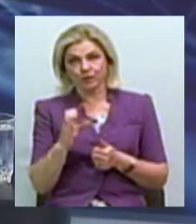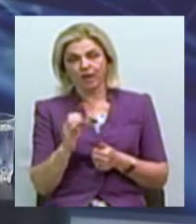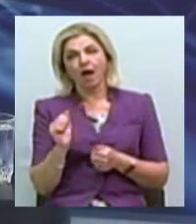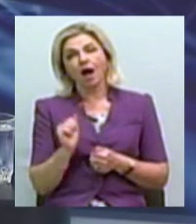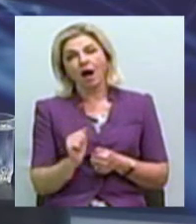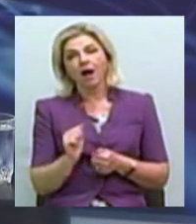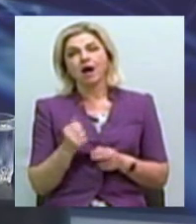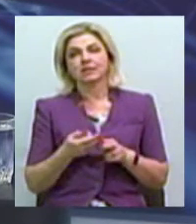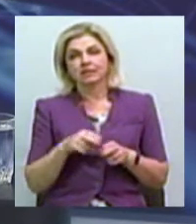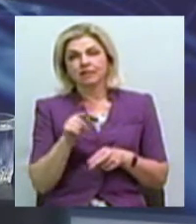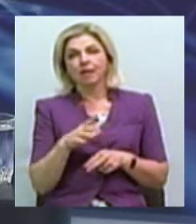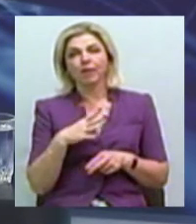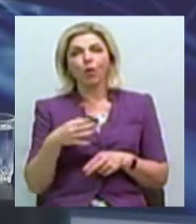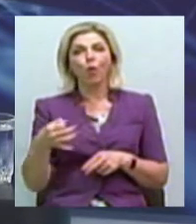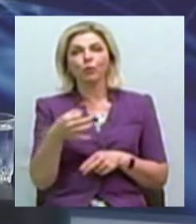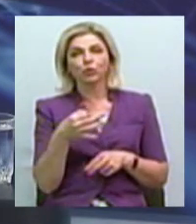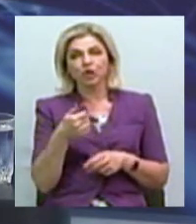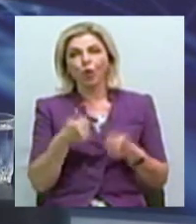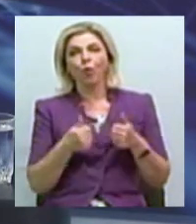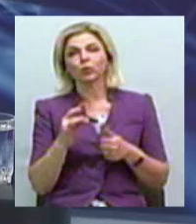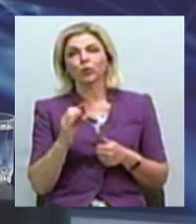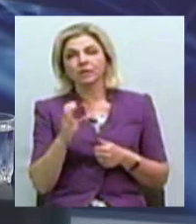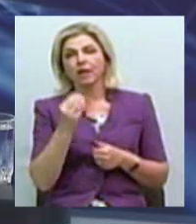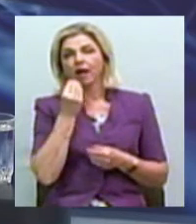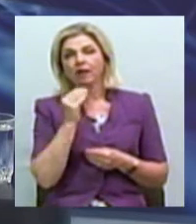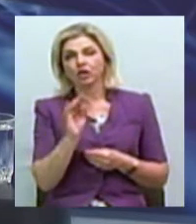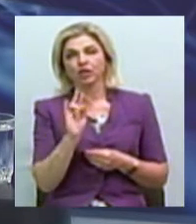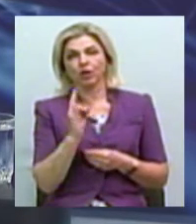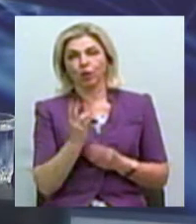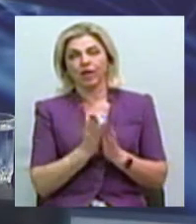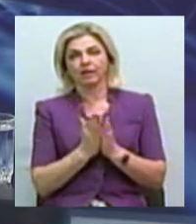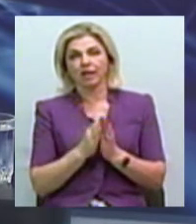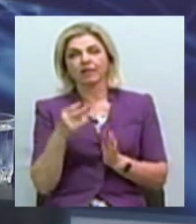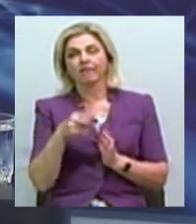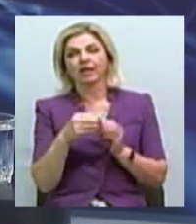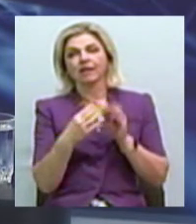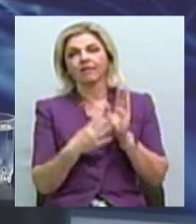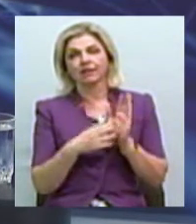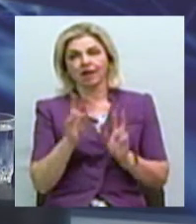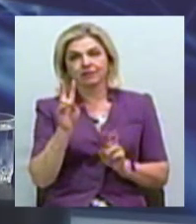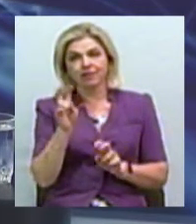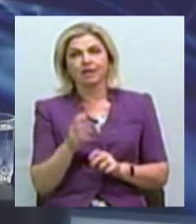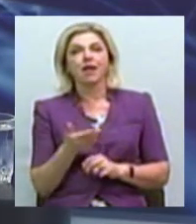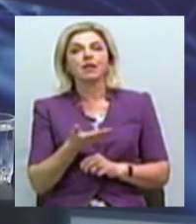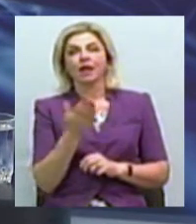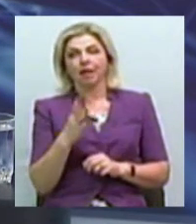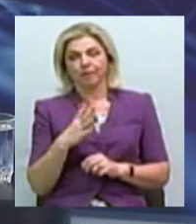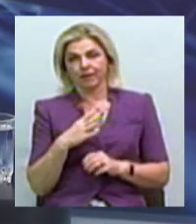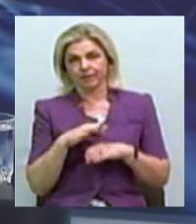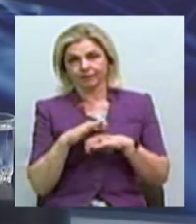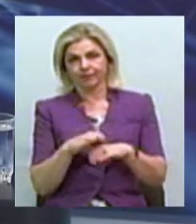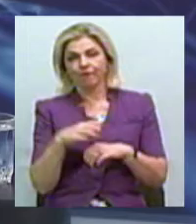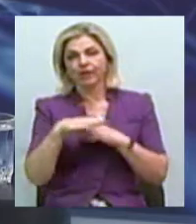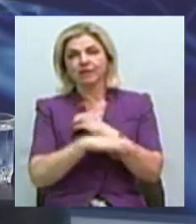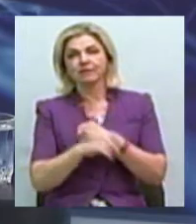а це був обласний конкурс «Краща миколаївська книга 2019», яке відбулось